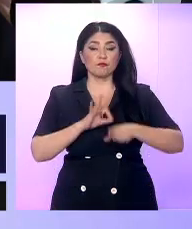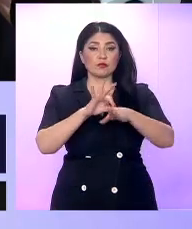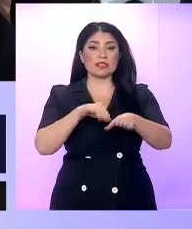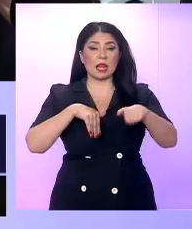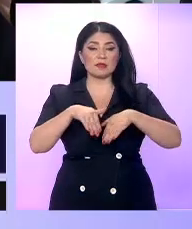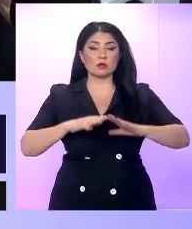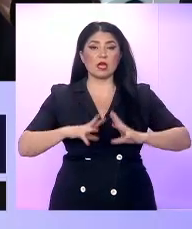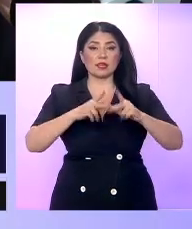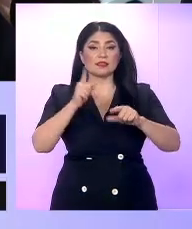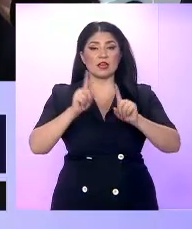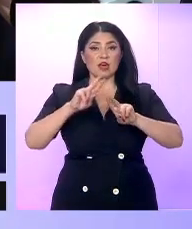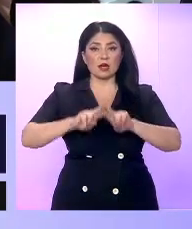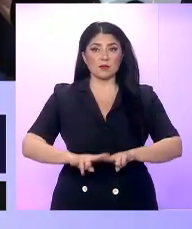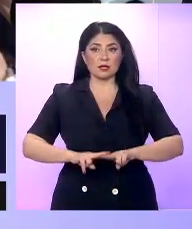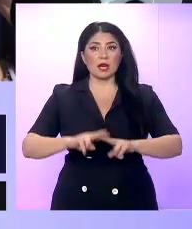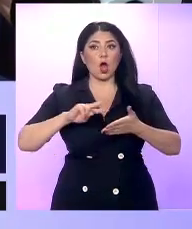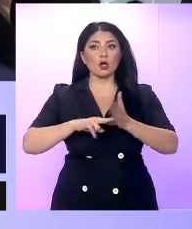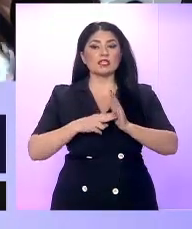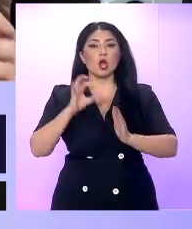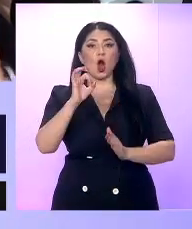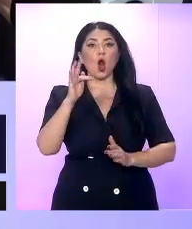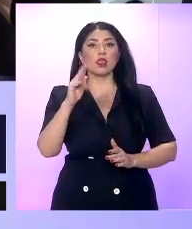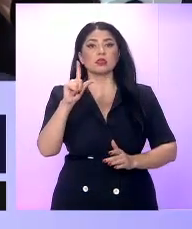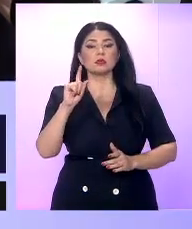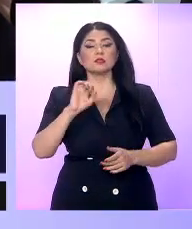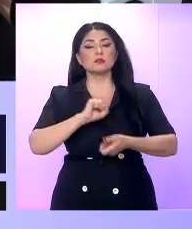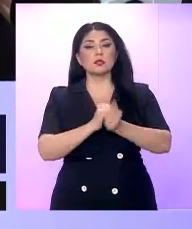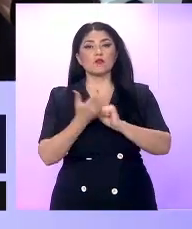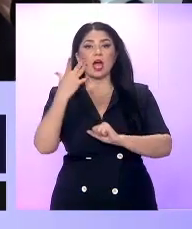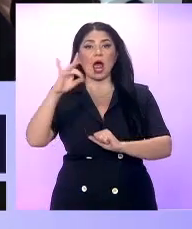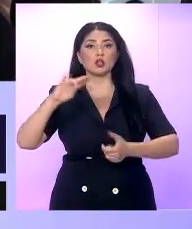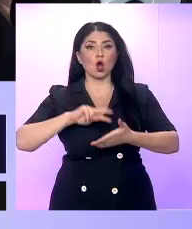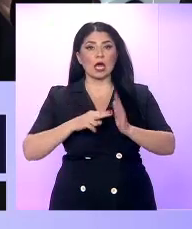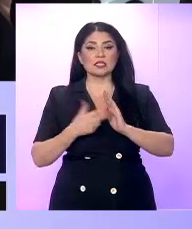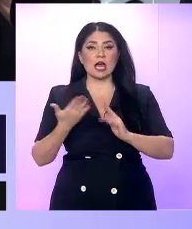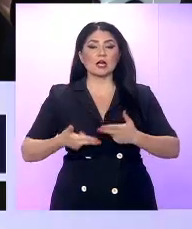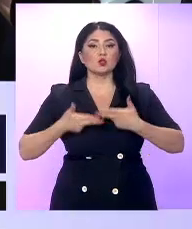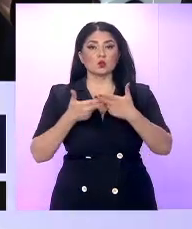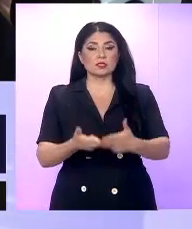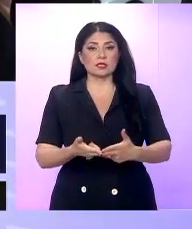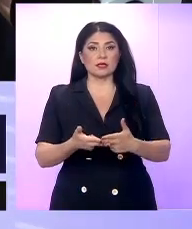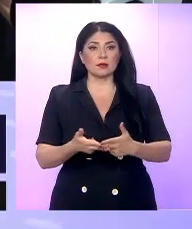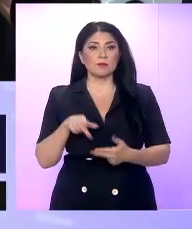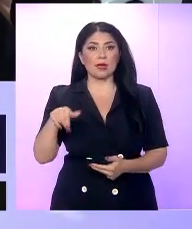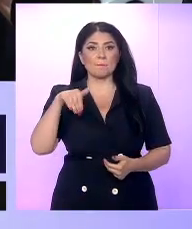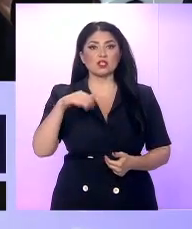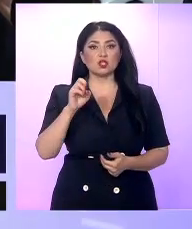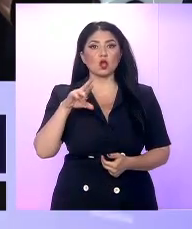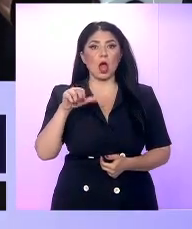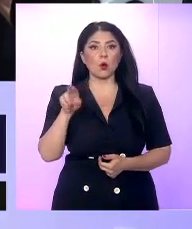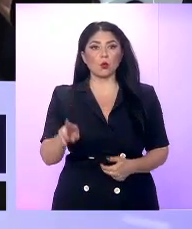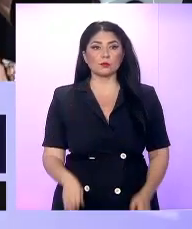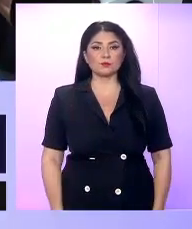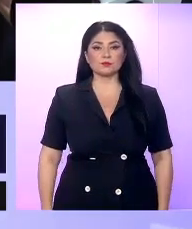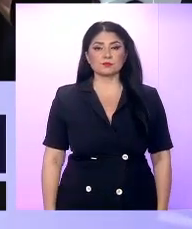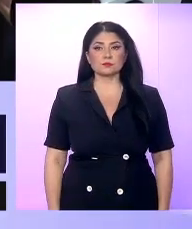funcție, dacă va rămâne în continuare la organizația OLT sau va merge la o altă organizație care îl susține pe Marcel Ciolacu. Și aici,